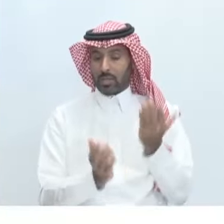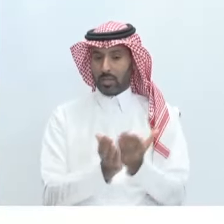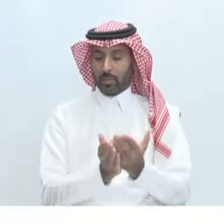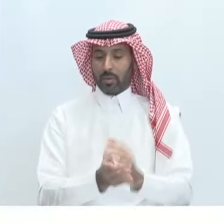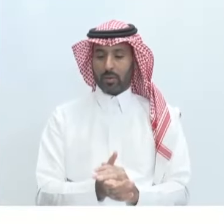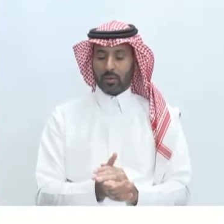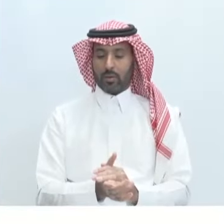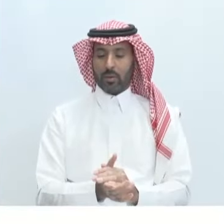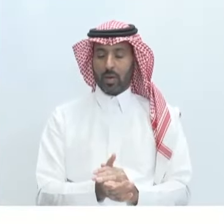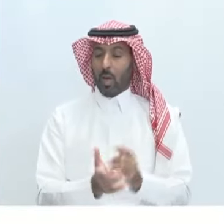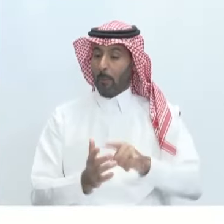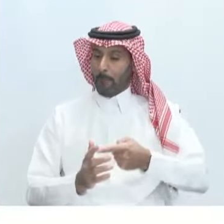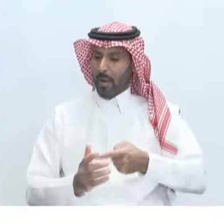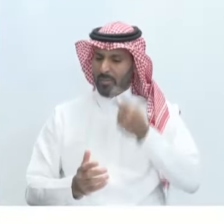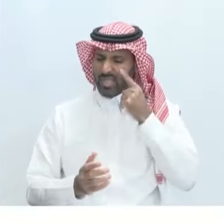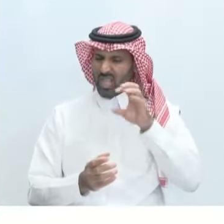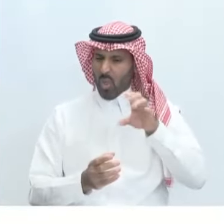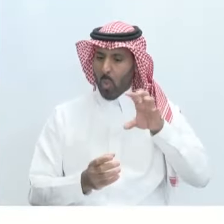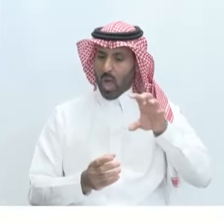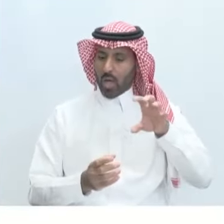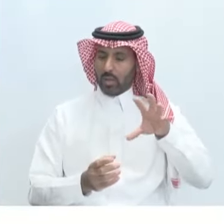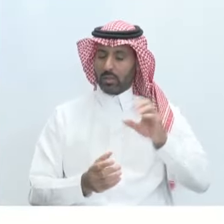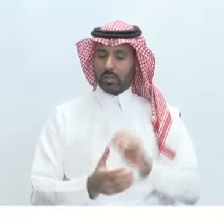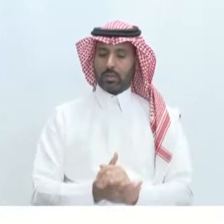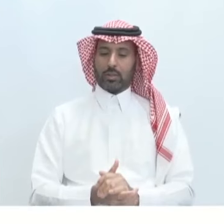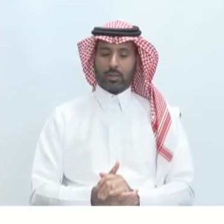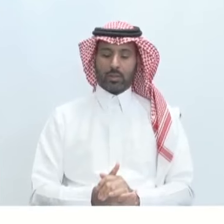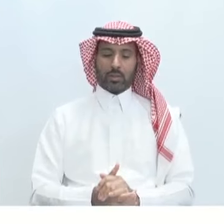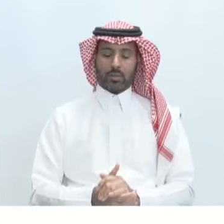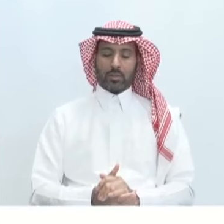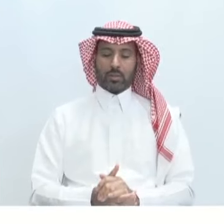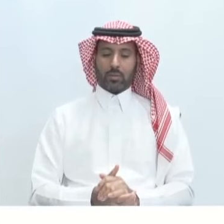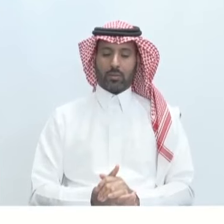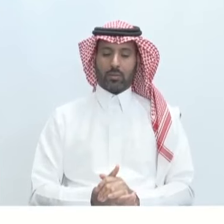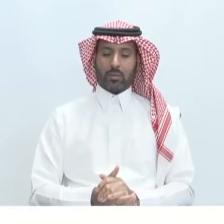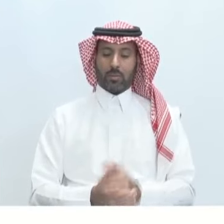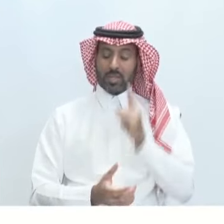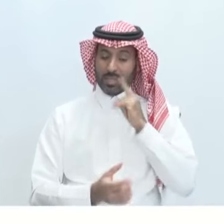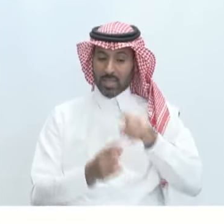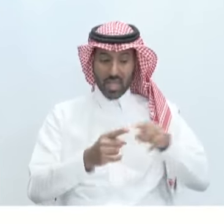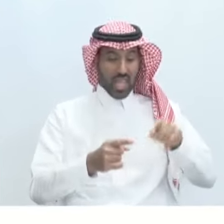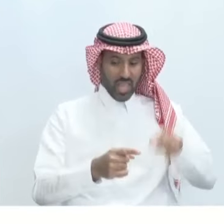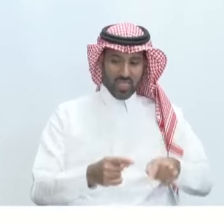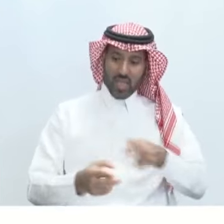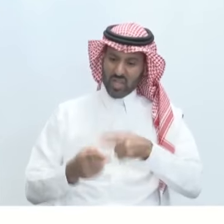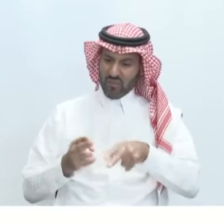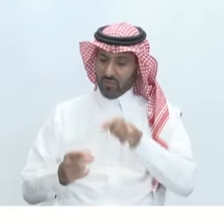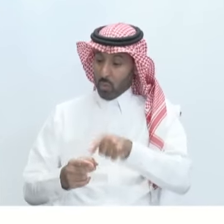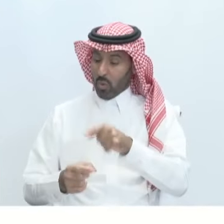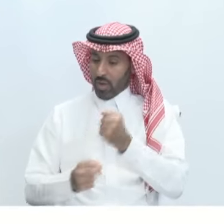السابق حول برمجه الاضواء فبعد استخدامنا للبنه اف